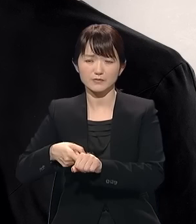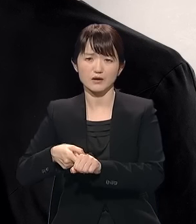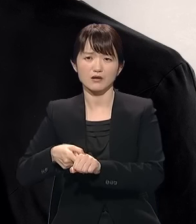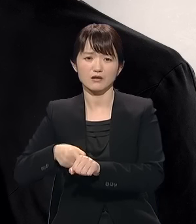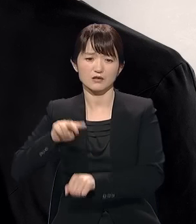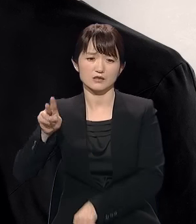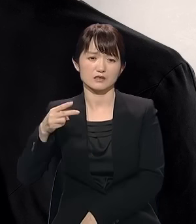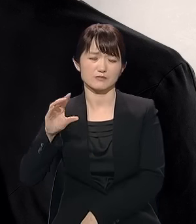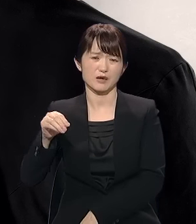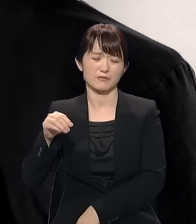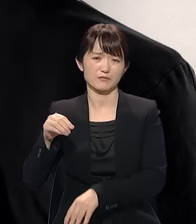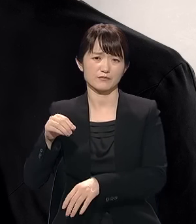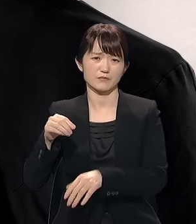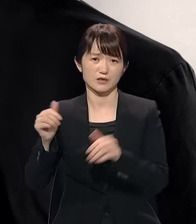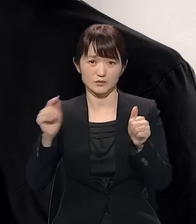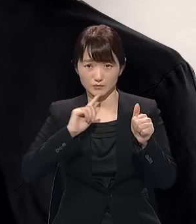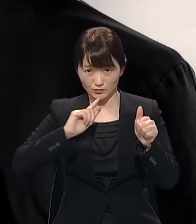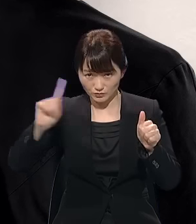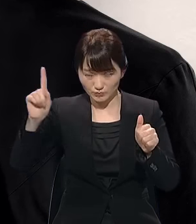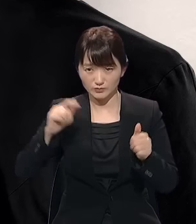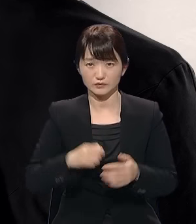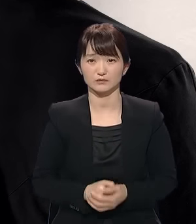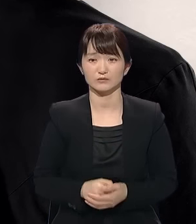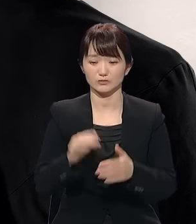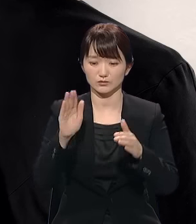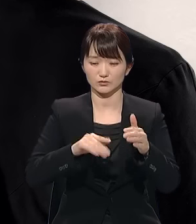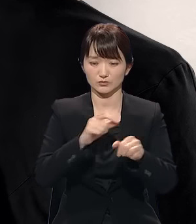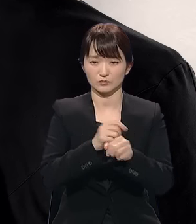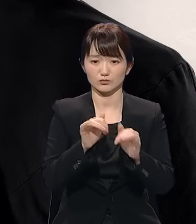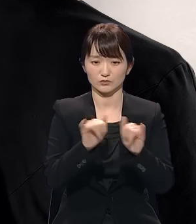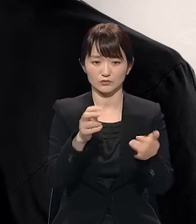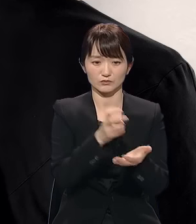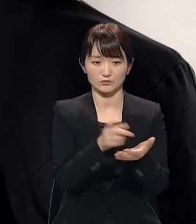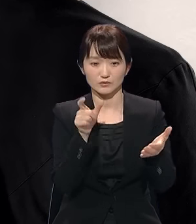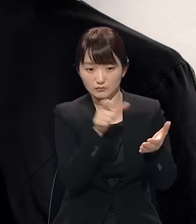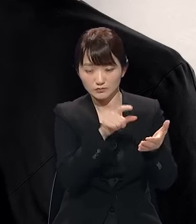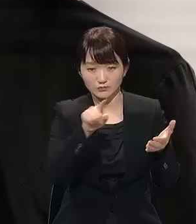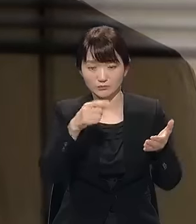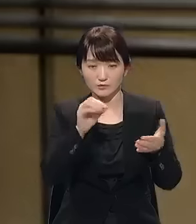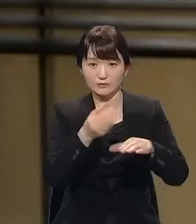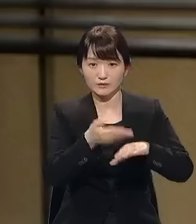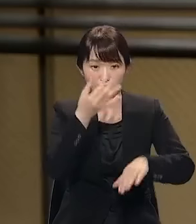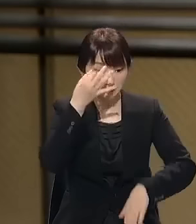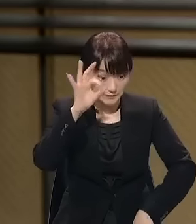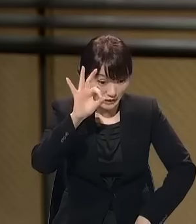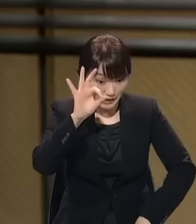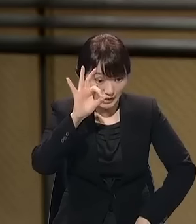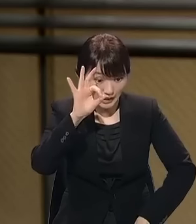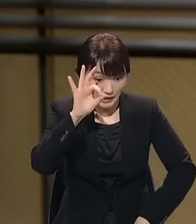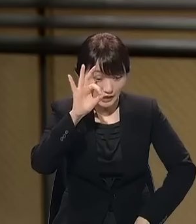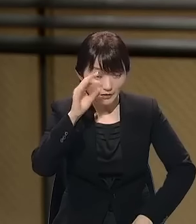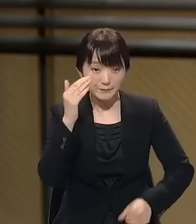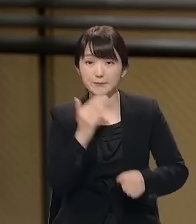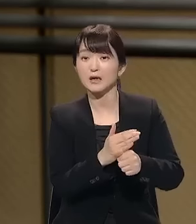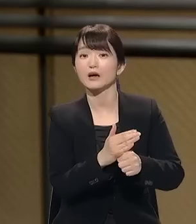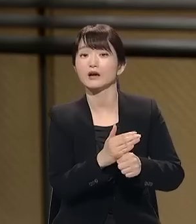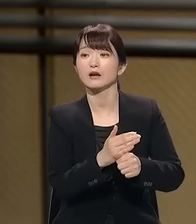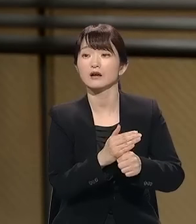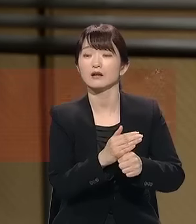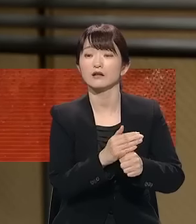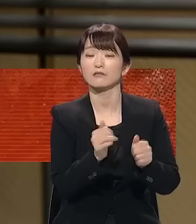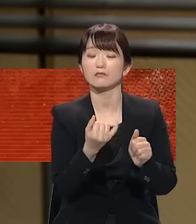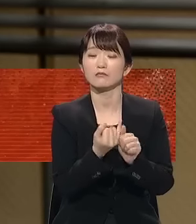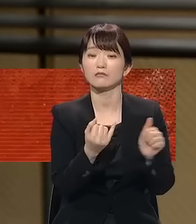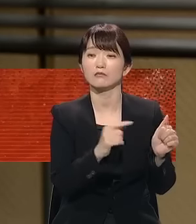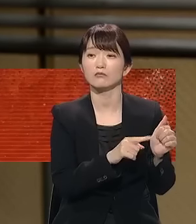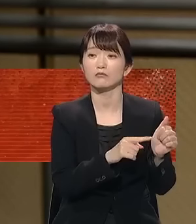기소를 했습니다 근데이 공무원법상 100만 원 이상 벌금형을 인정을 하면요 당연 퇴직이 그든이 남편은